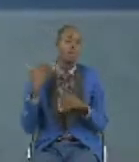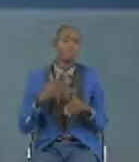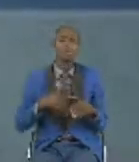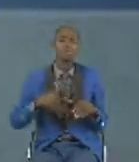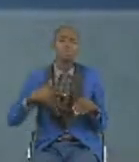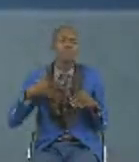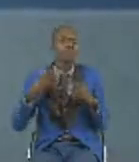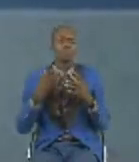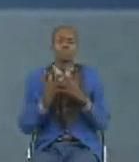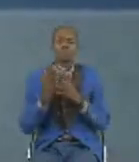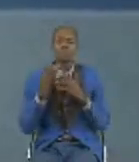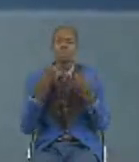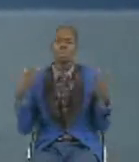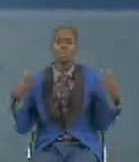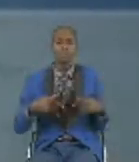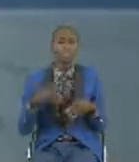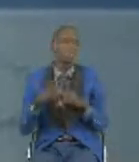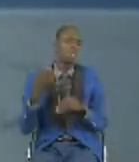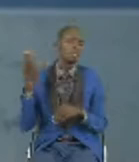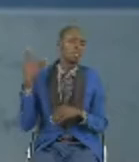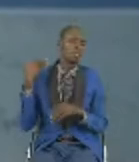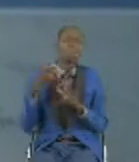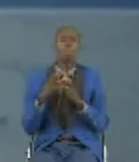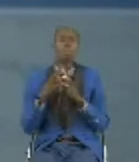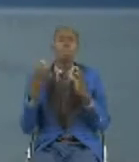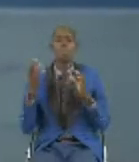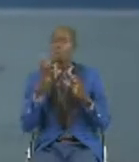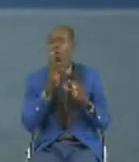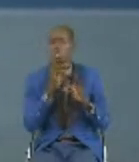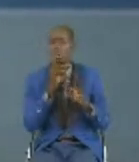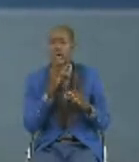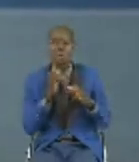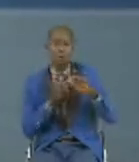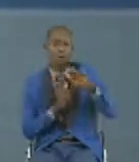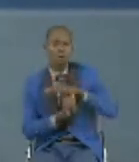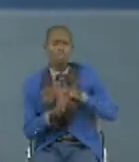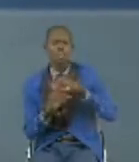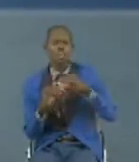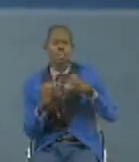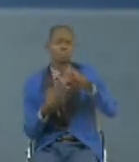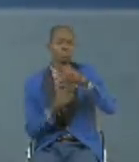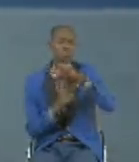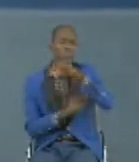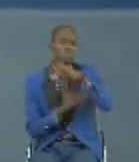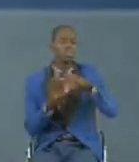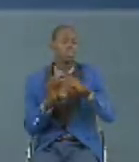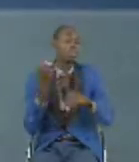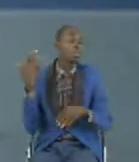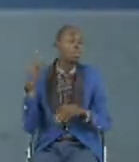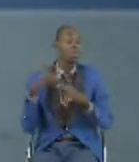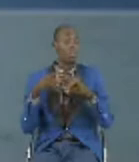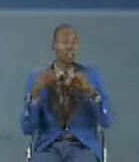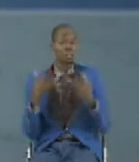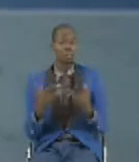par le passé. La douleur par le passé. Beaucoup d'eau ont passé par le, sous le pont. Maintenant,